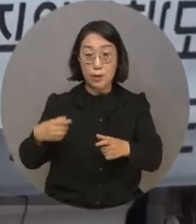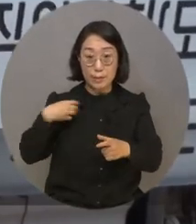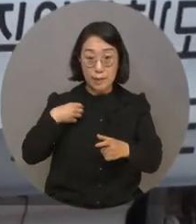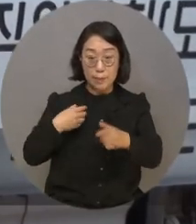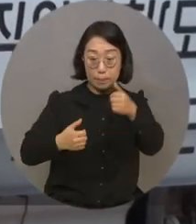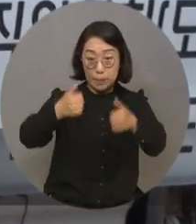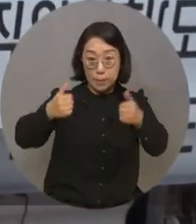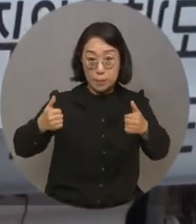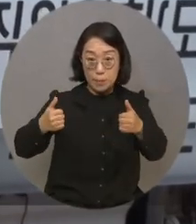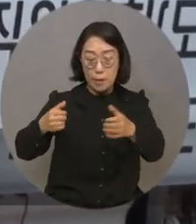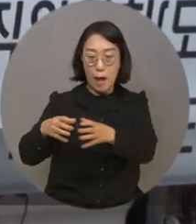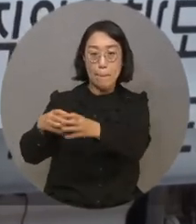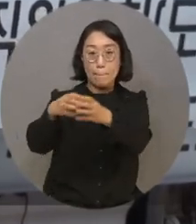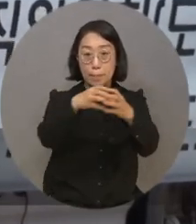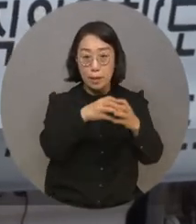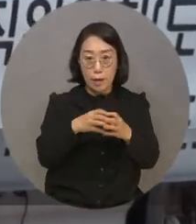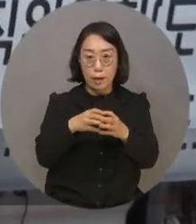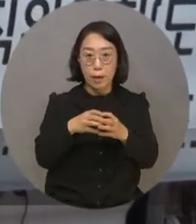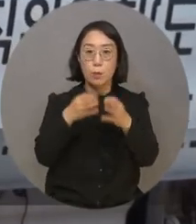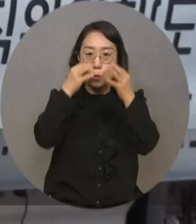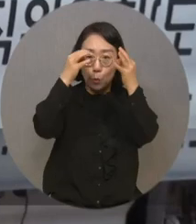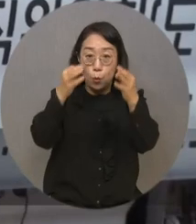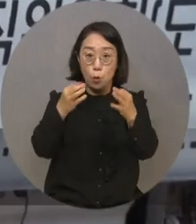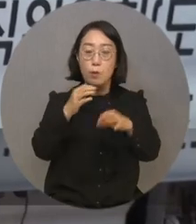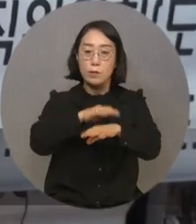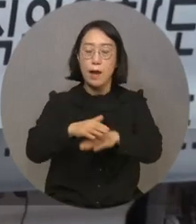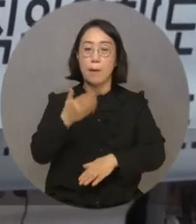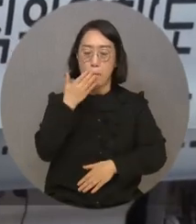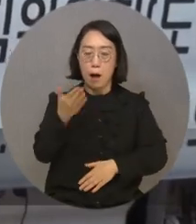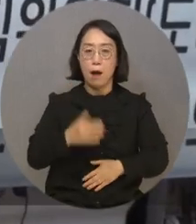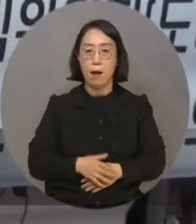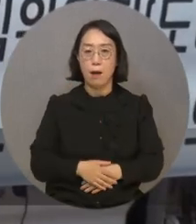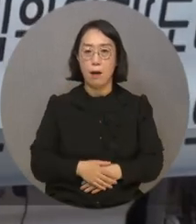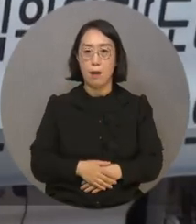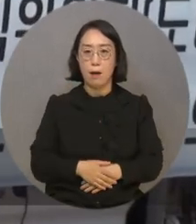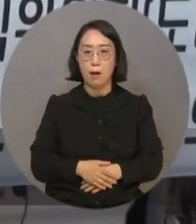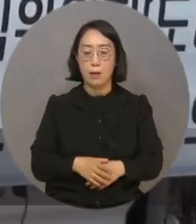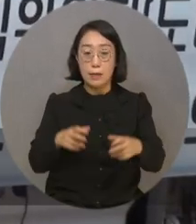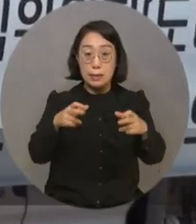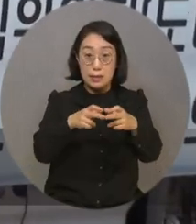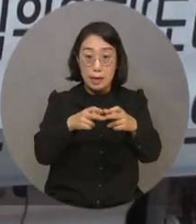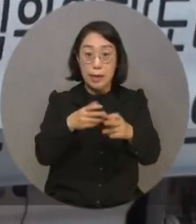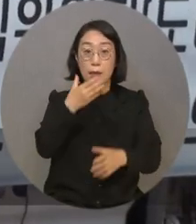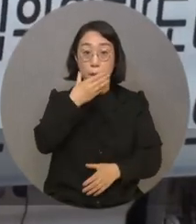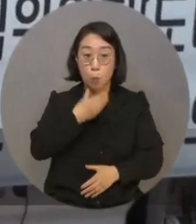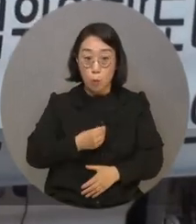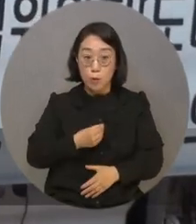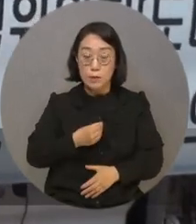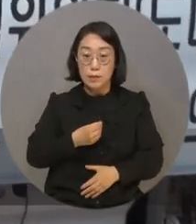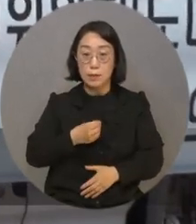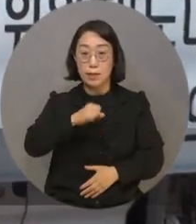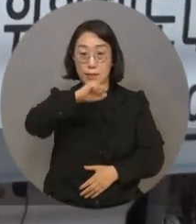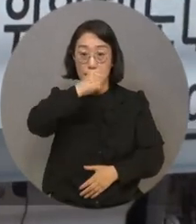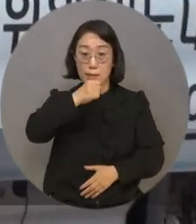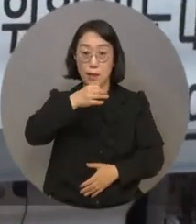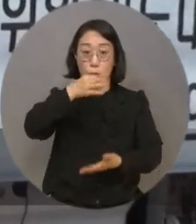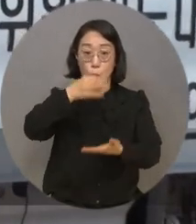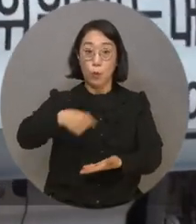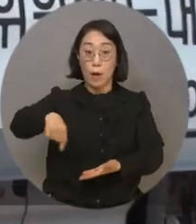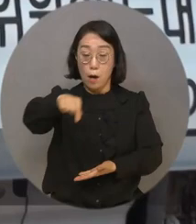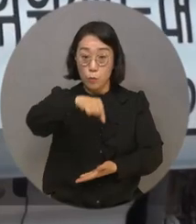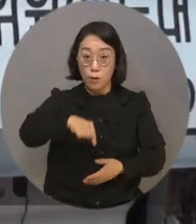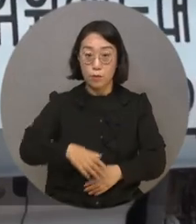힘을 모으면 가능하다고 생각합니다. 그리고 장애인 복지 예산 중에서도